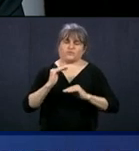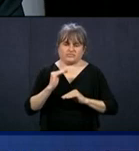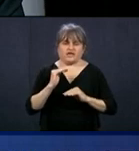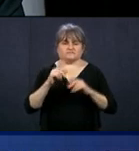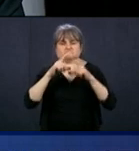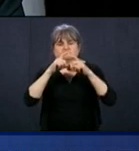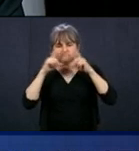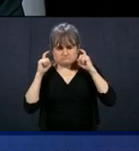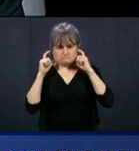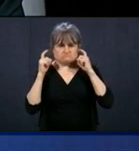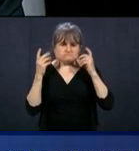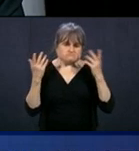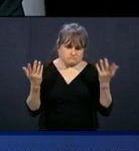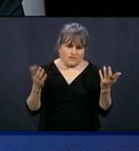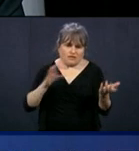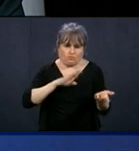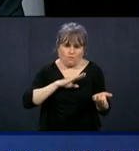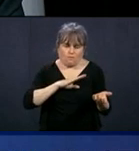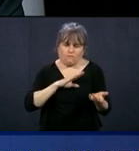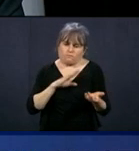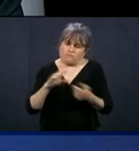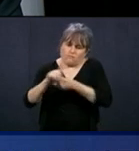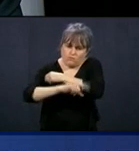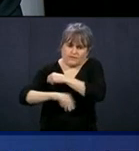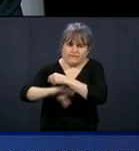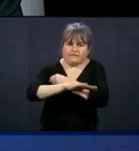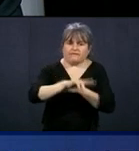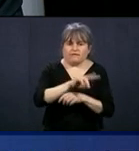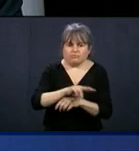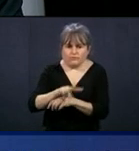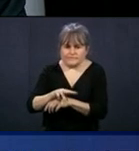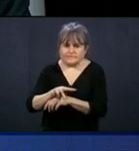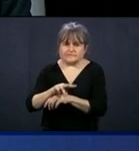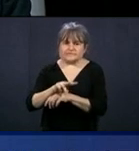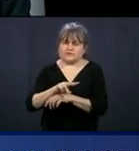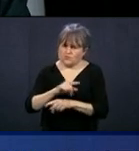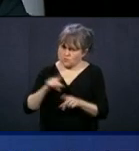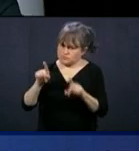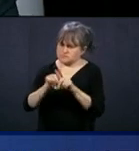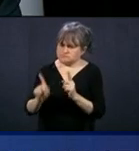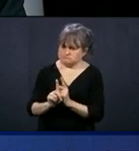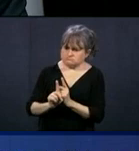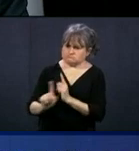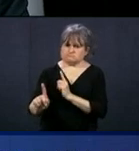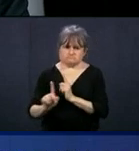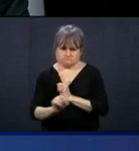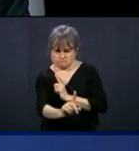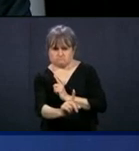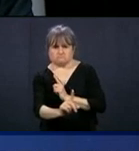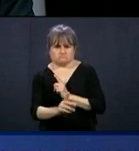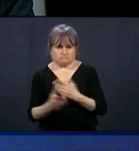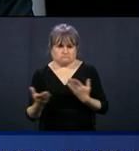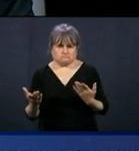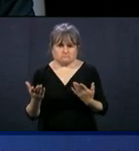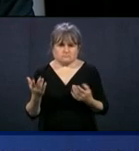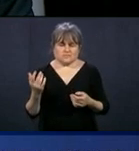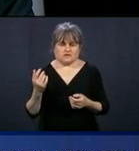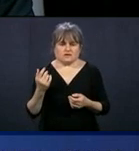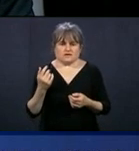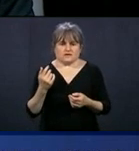des masques comme tels en garderie. Il y aura des mesures de distanciation sociale, etc.